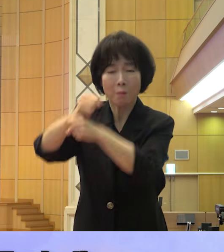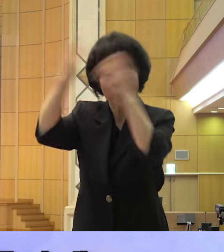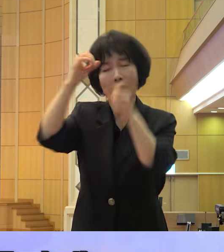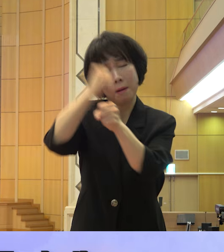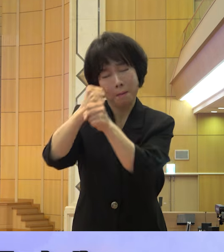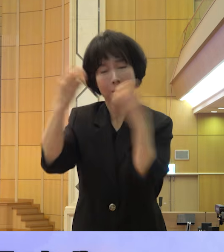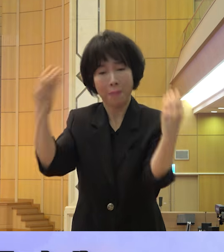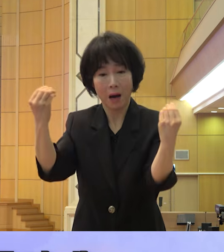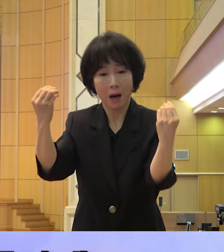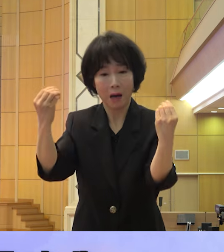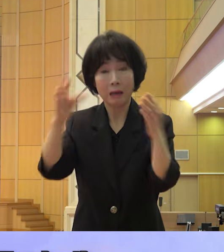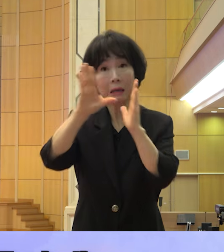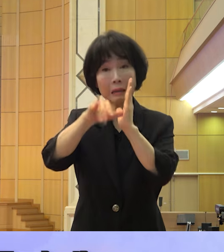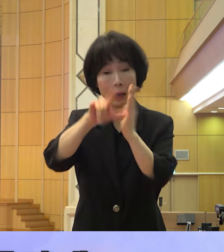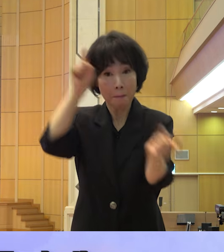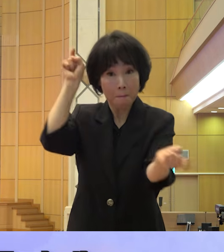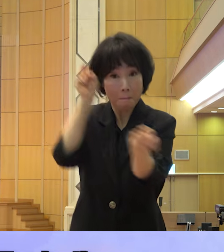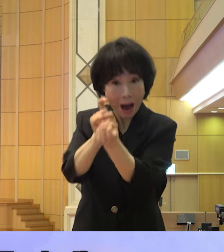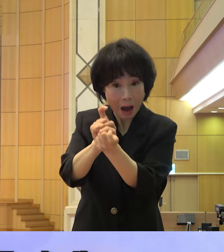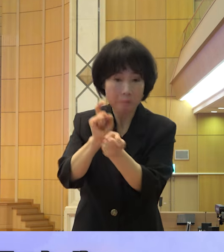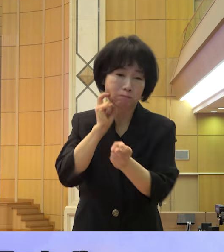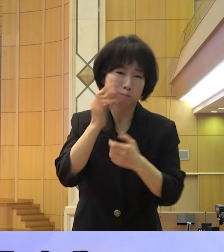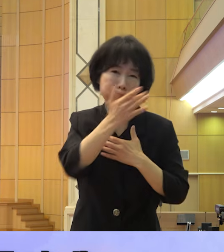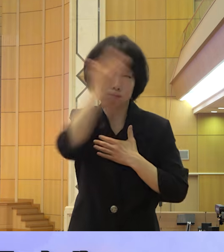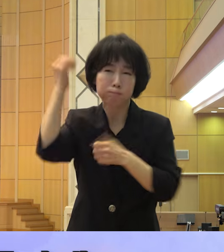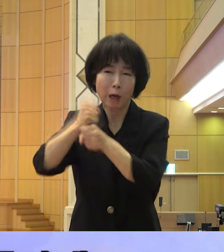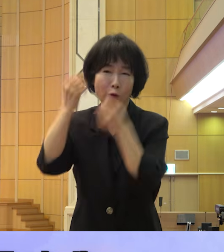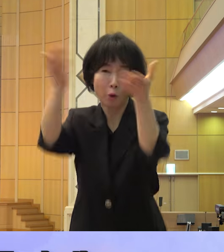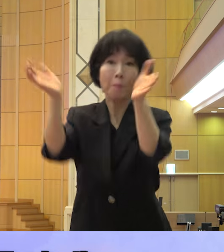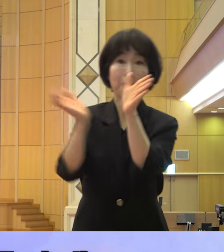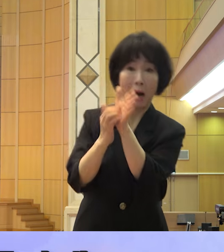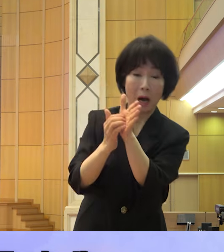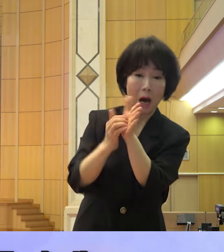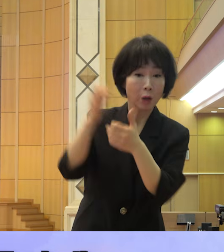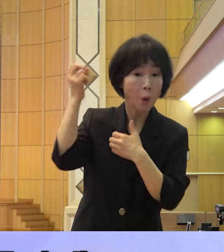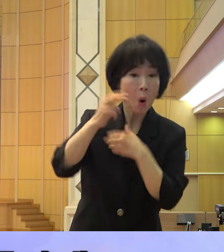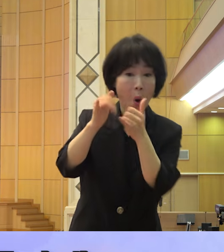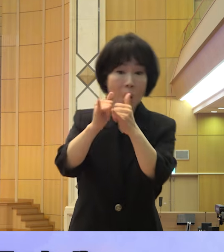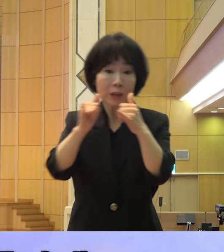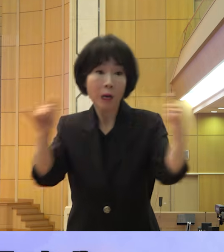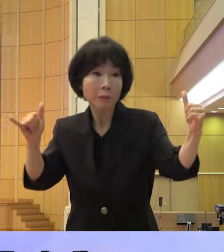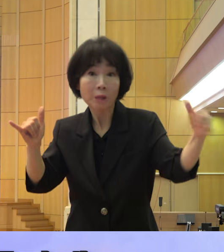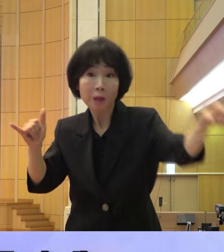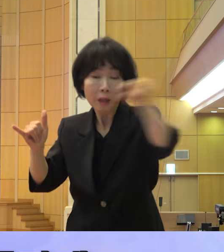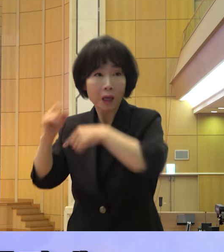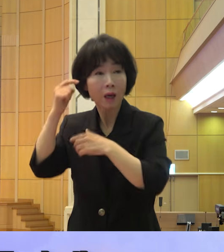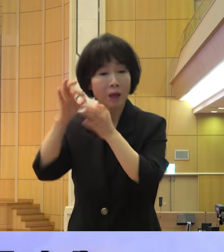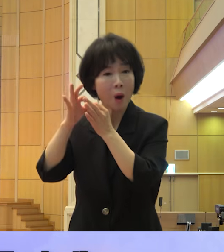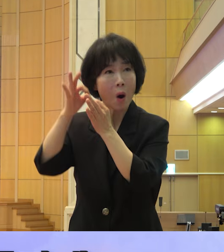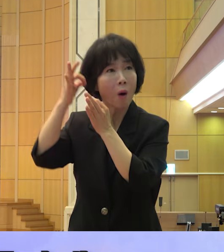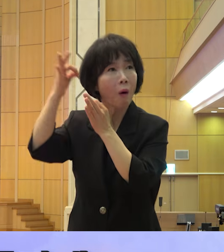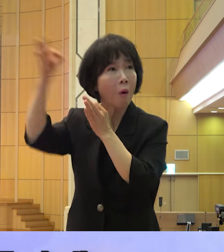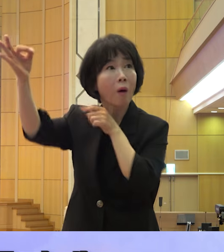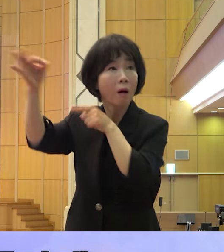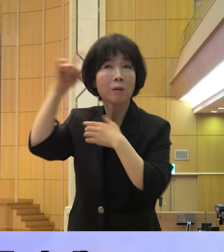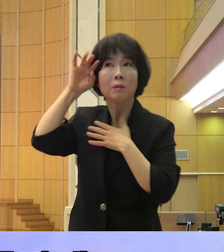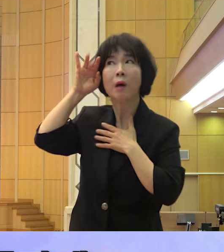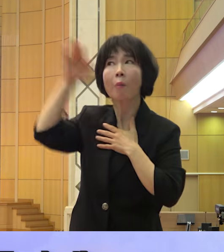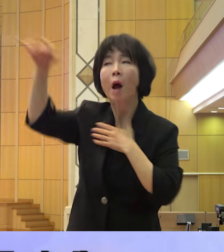것을 지으시되 때를 따라 아름답게 하셨고 또 사람들에게는 영원을